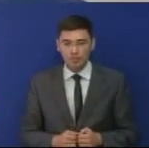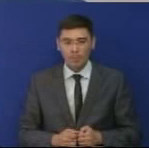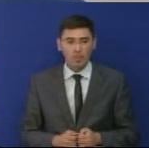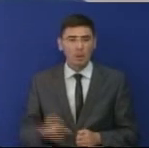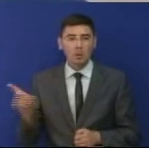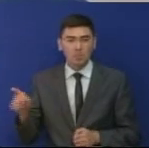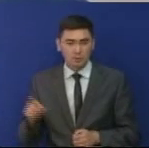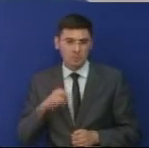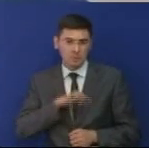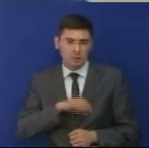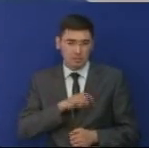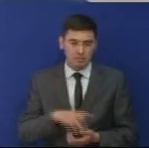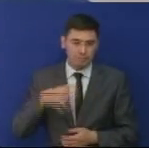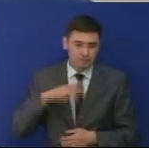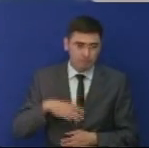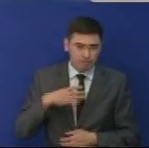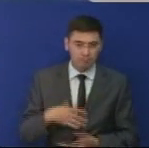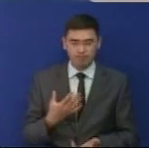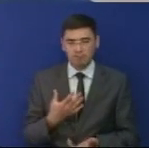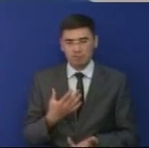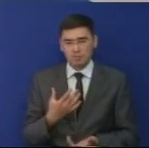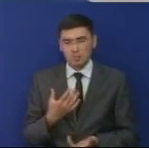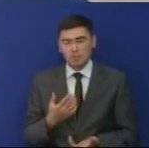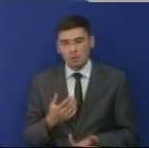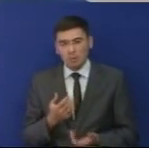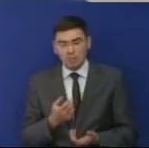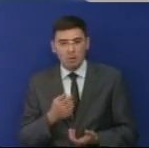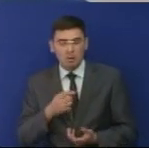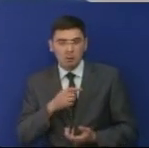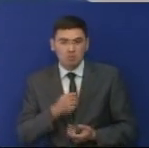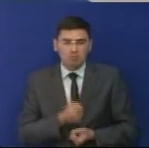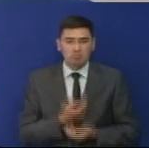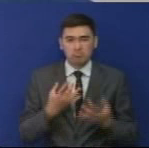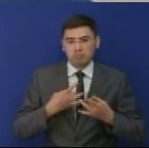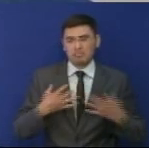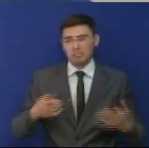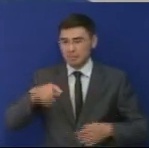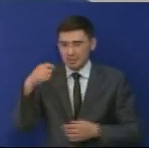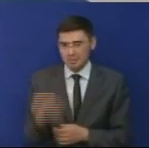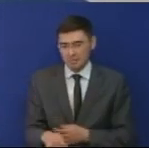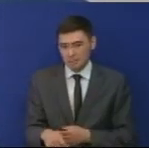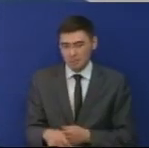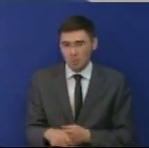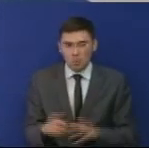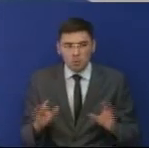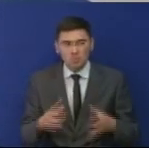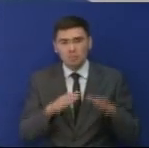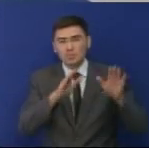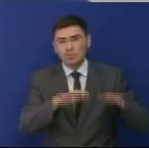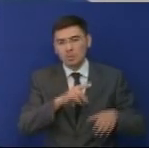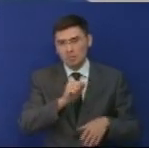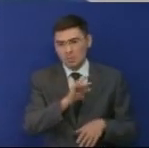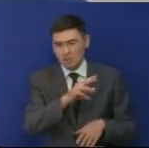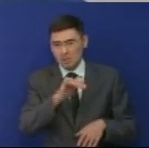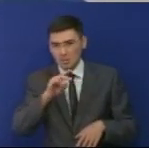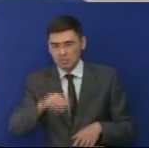Он очень сдержанный и терпеливый, никогда не проявляет эмоций, понимаете? Я не помню ни одного случая, чтобы Касым Жомарт Токаев, не работая в парламенте во